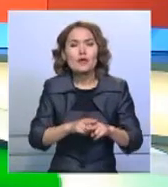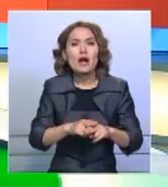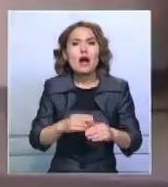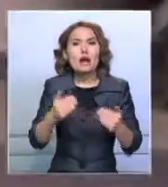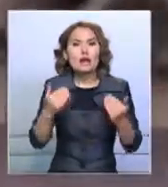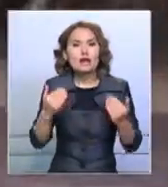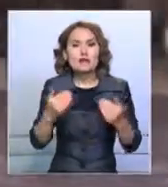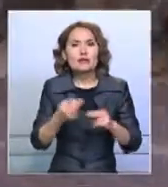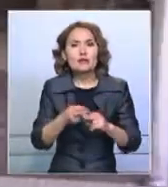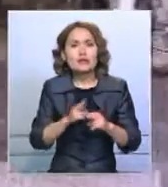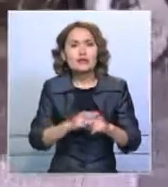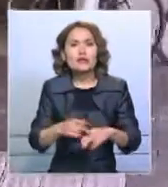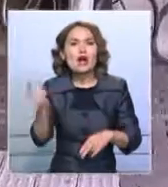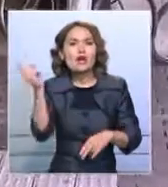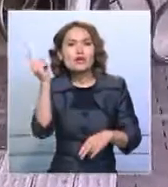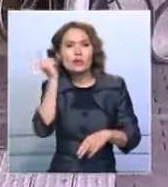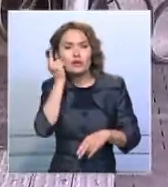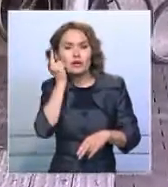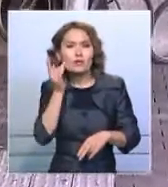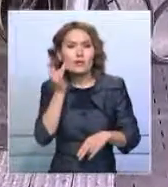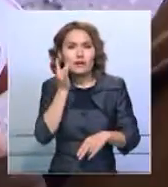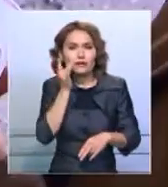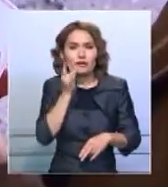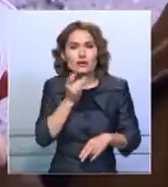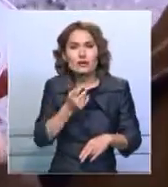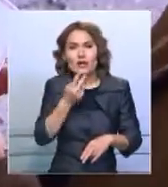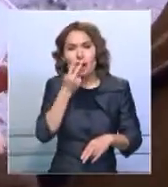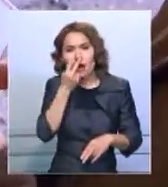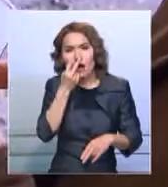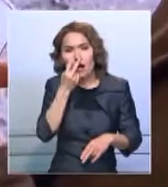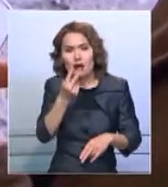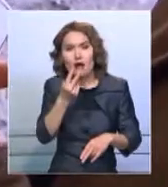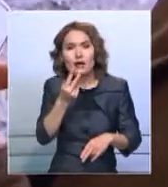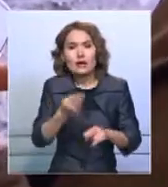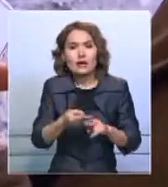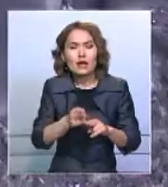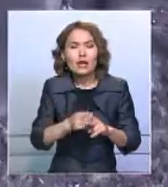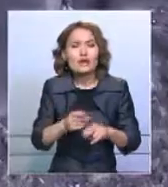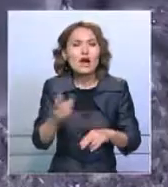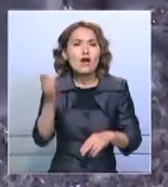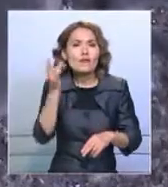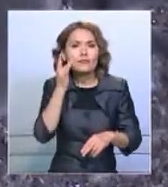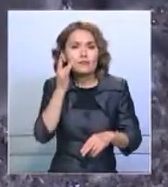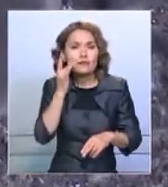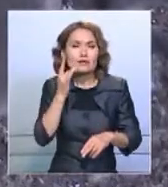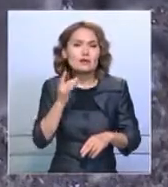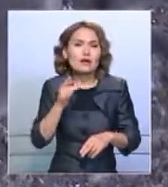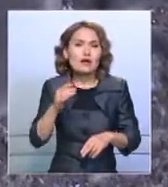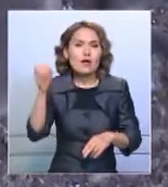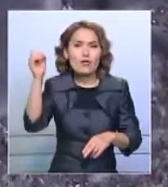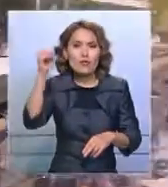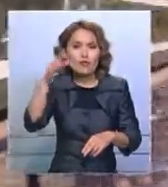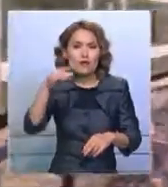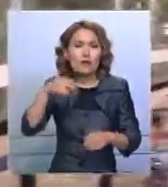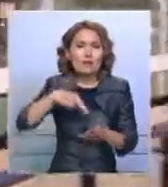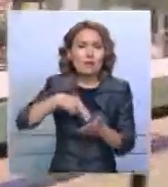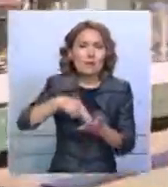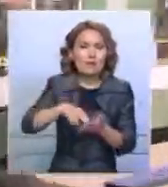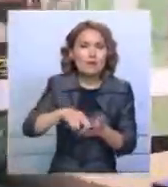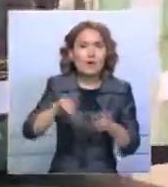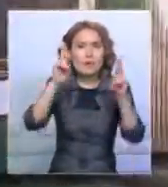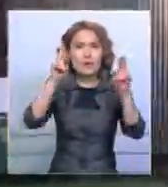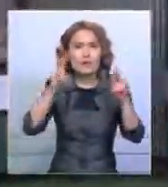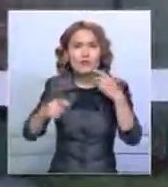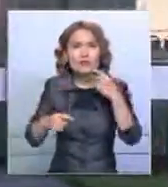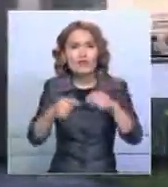Өйткені қолындағы телефонына телмірген жұрт бағдаршамның қызыл түсі жанып тұрса да жолдың көлік жүретін бөлігіне жиі шығып кете беретін